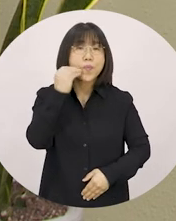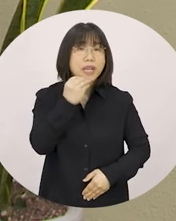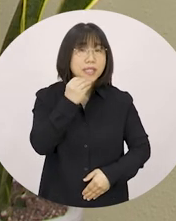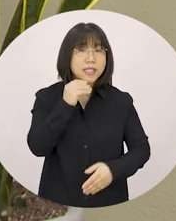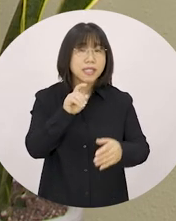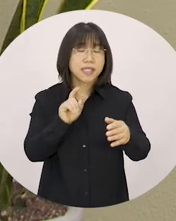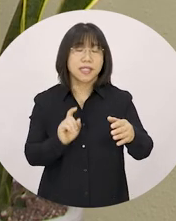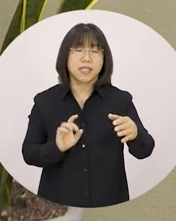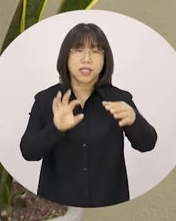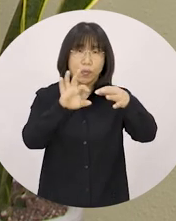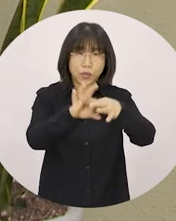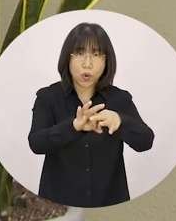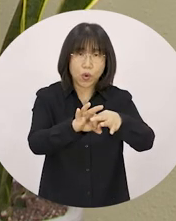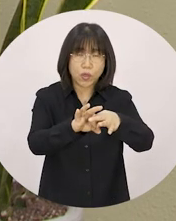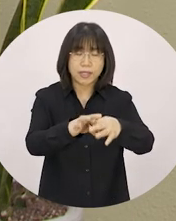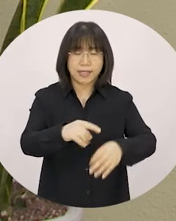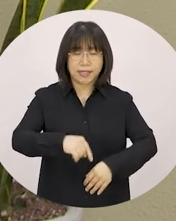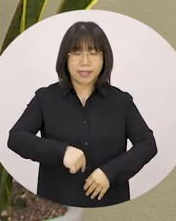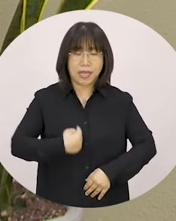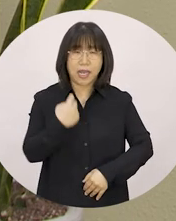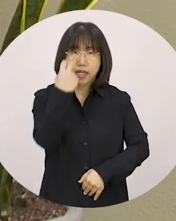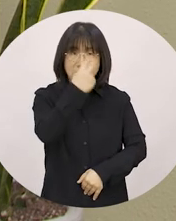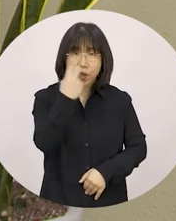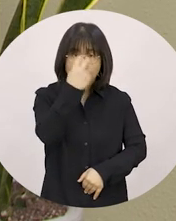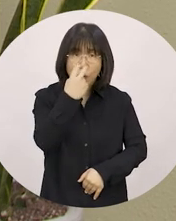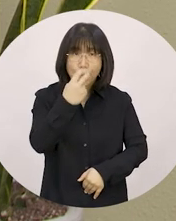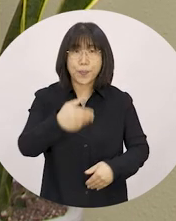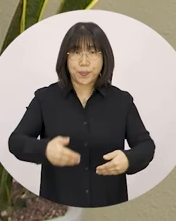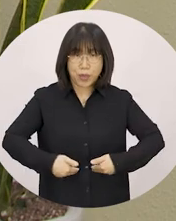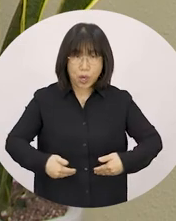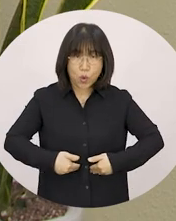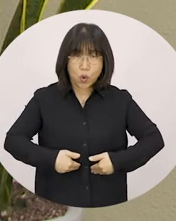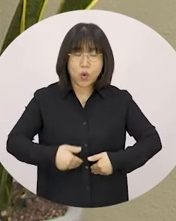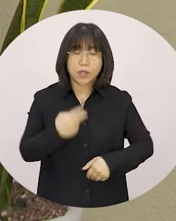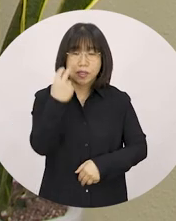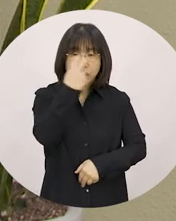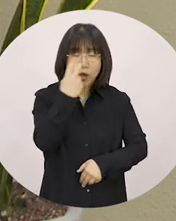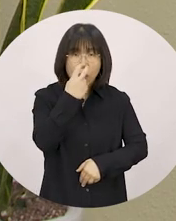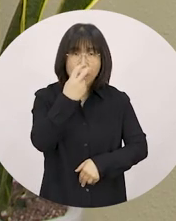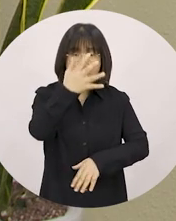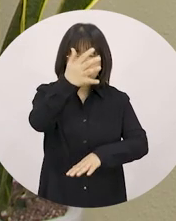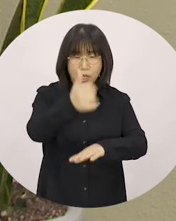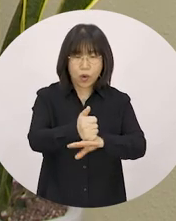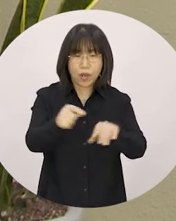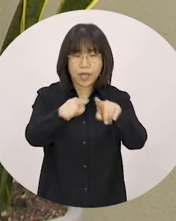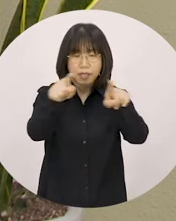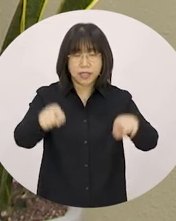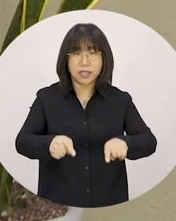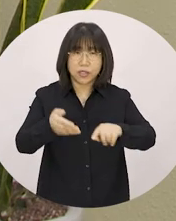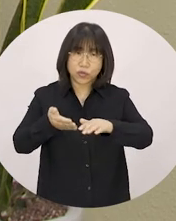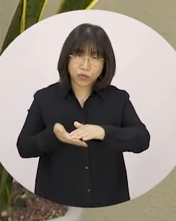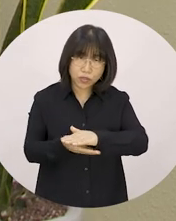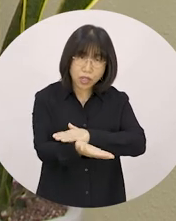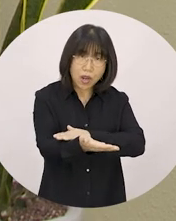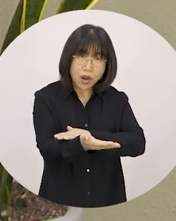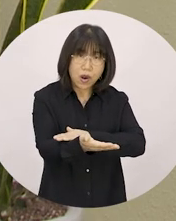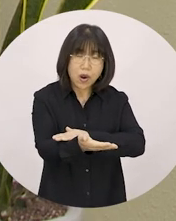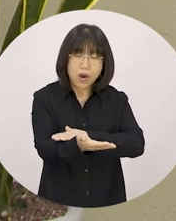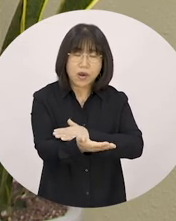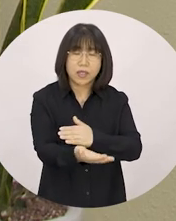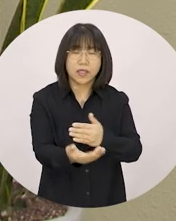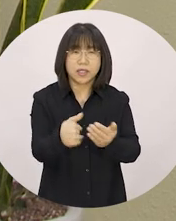접속해 지원 대상 적용 여부 자가점검을 진행해야 합니다. 점검 후 결과지를